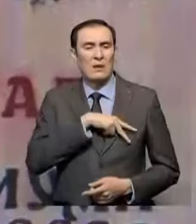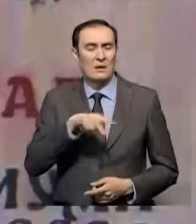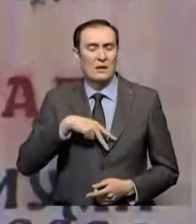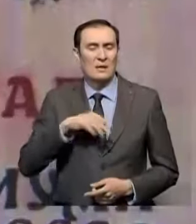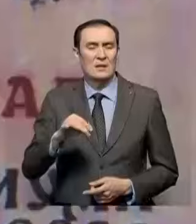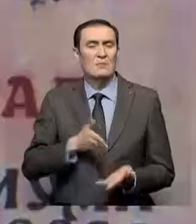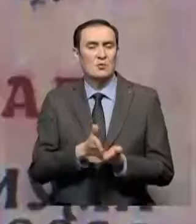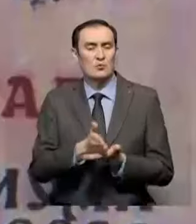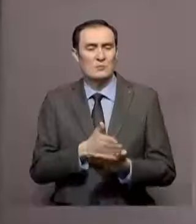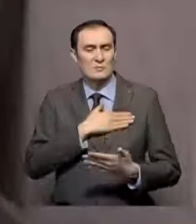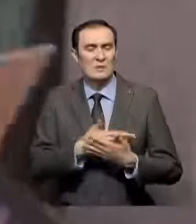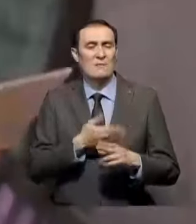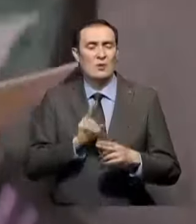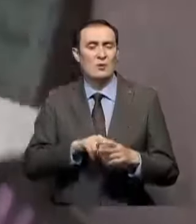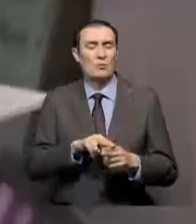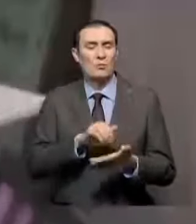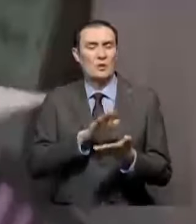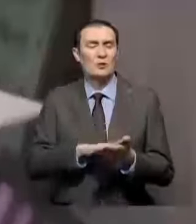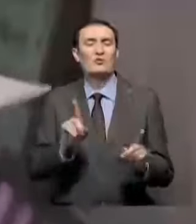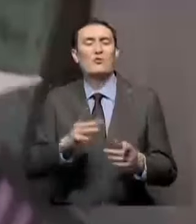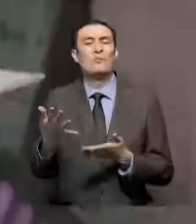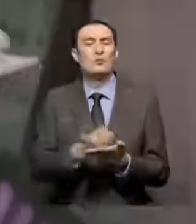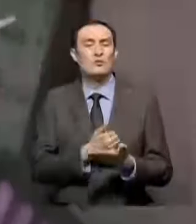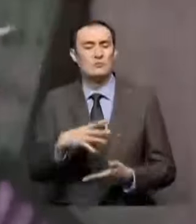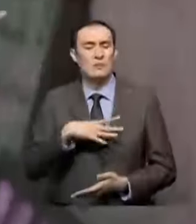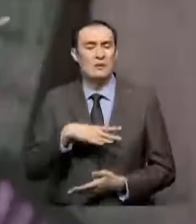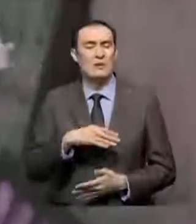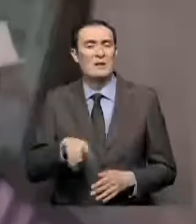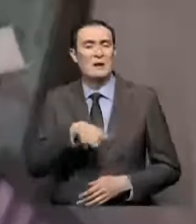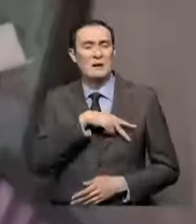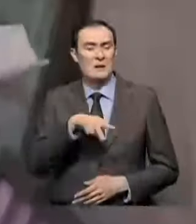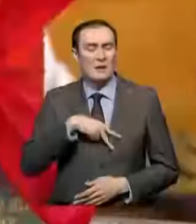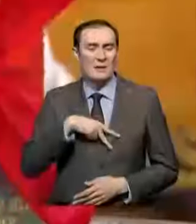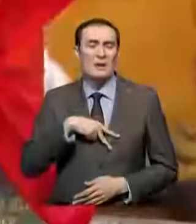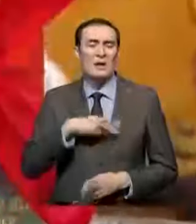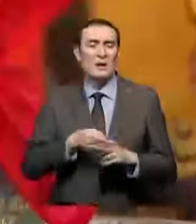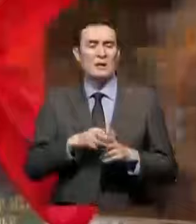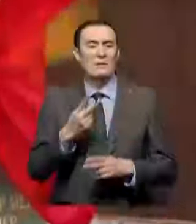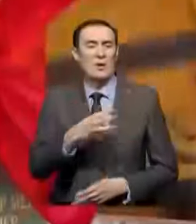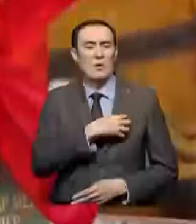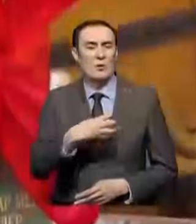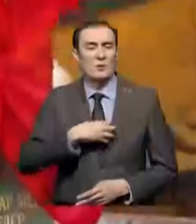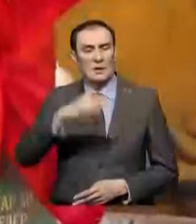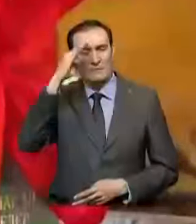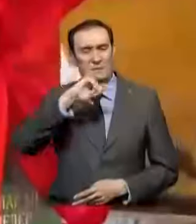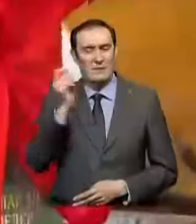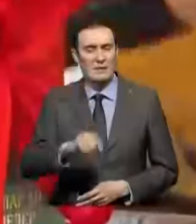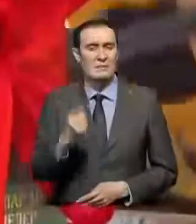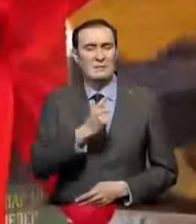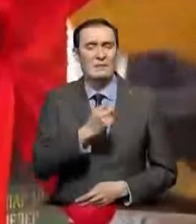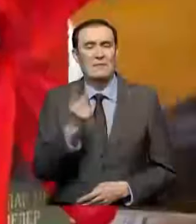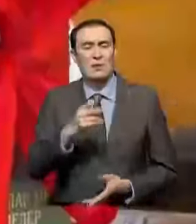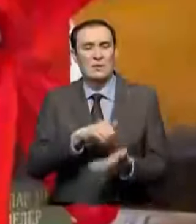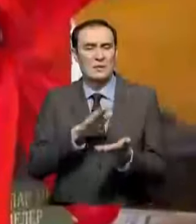и послужном списке, в котором указано, за что именно он был удостоен высоких армейских наград. Это два ордена Отечественной войны первой и